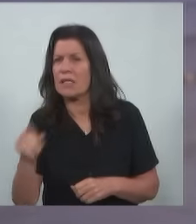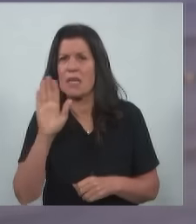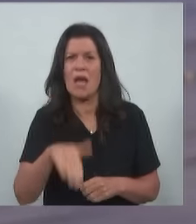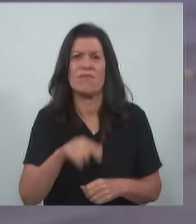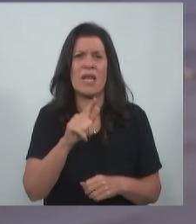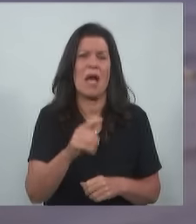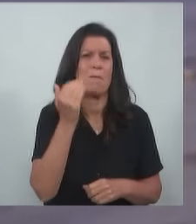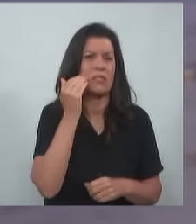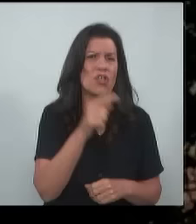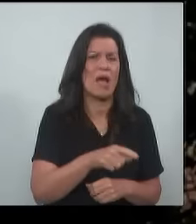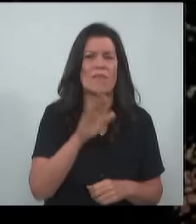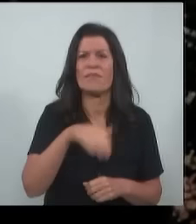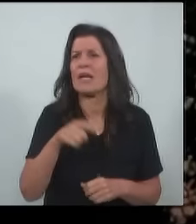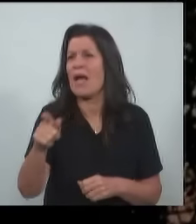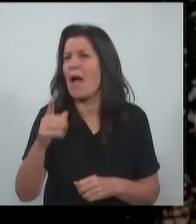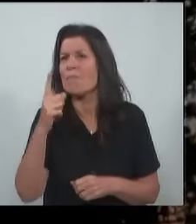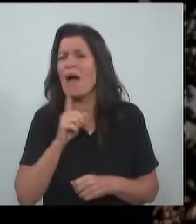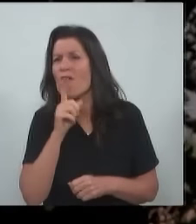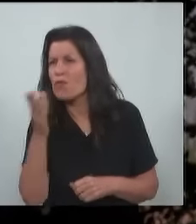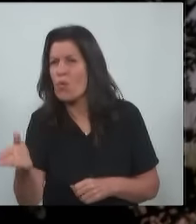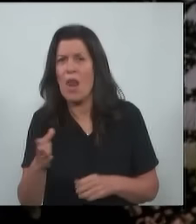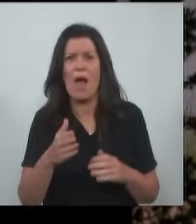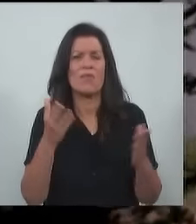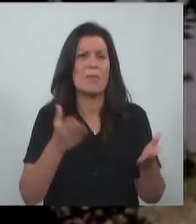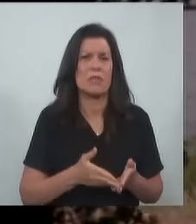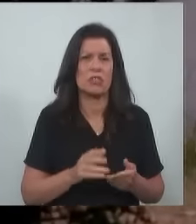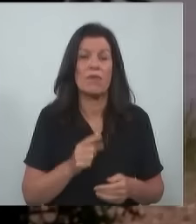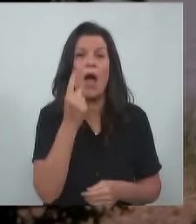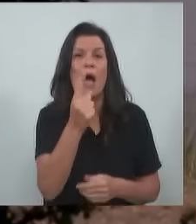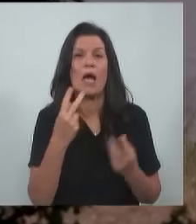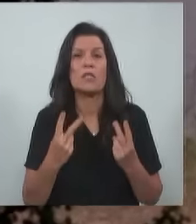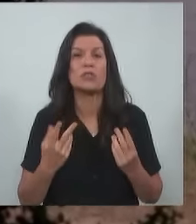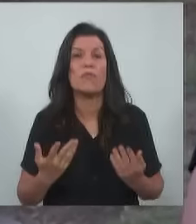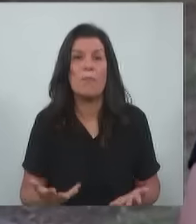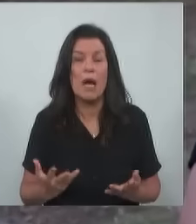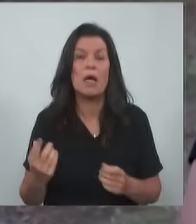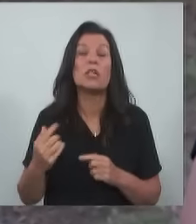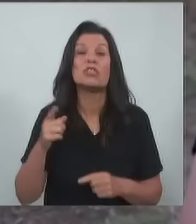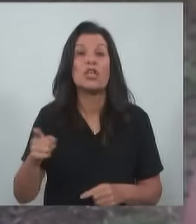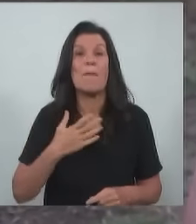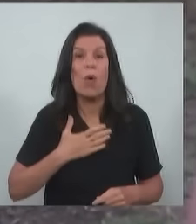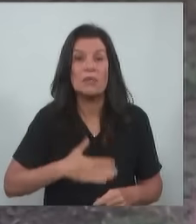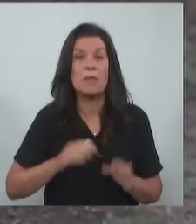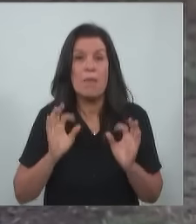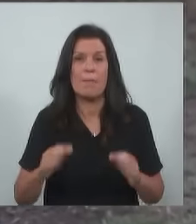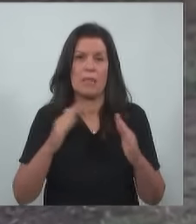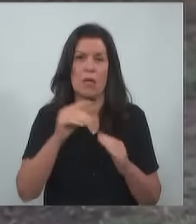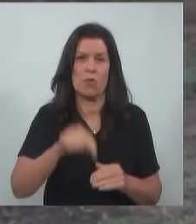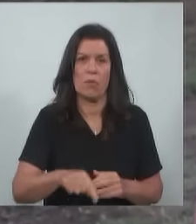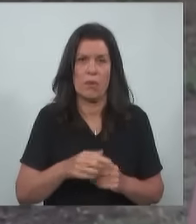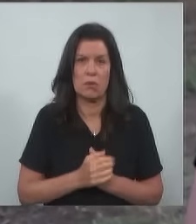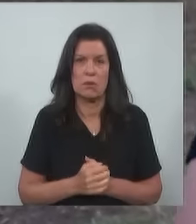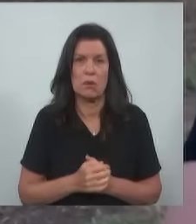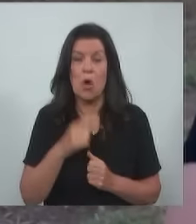שבע, ובלבד שהם מעוניינים לחיות פה עם משפחתם. קיבוצניק זה ישר שמאלני, קיבוצניק זה ישר עושק